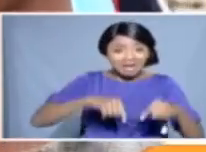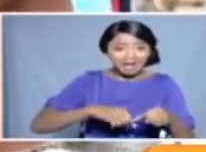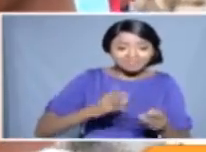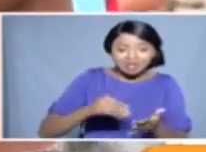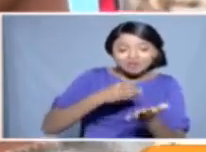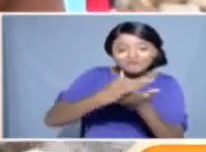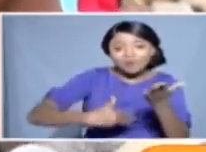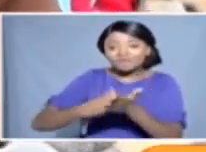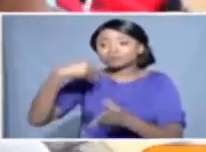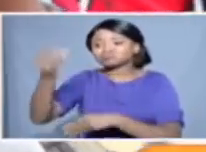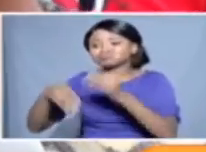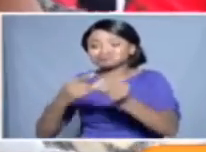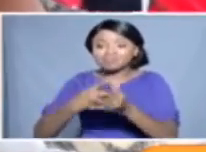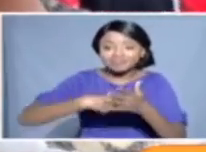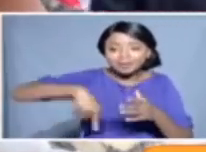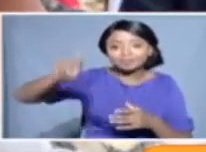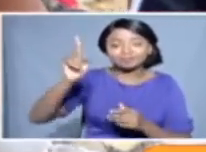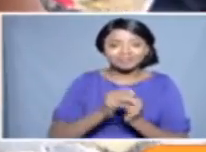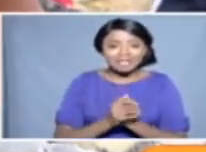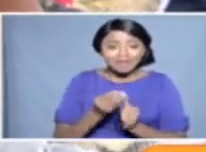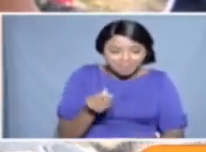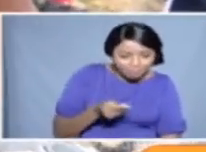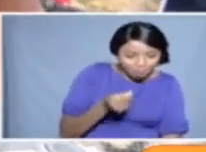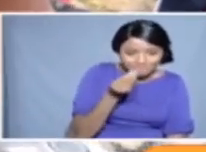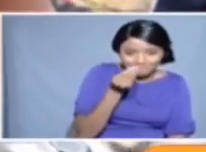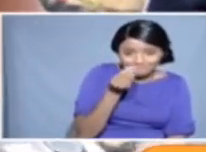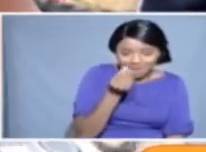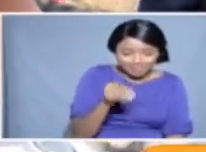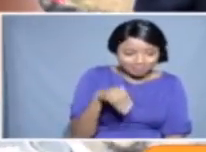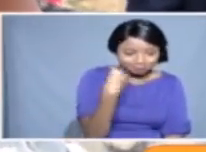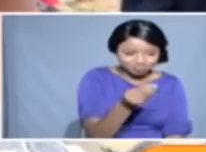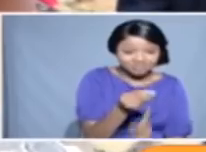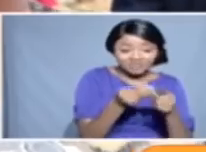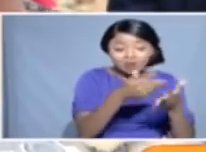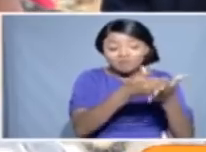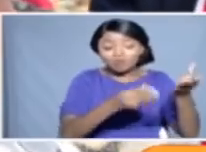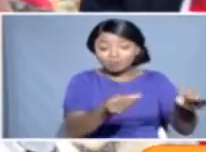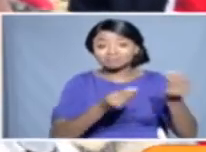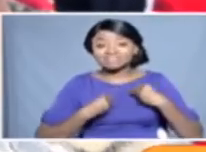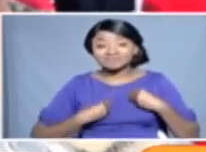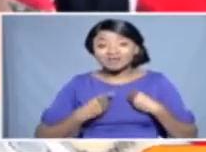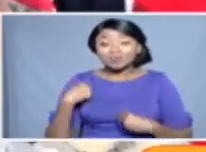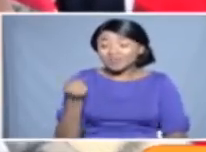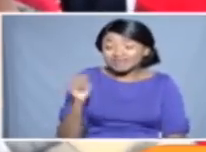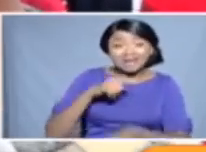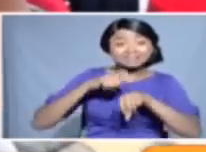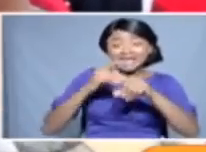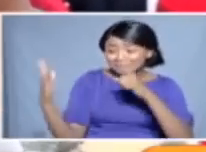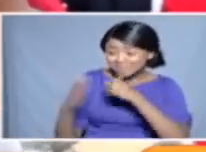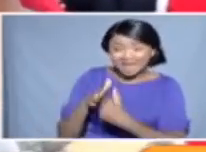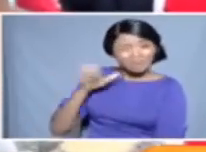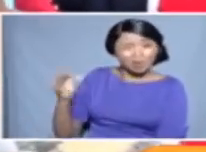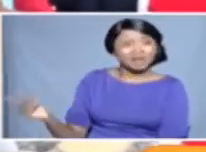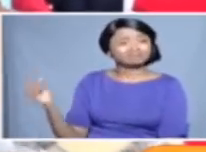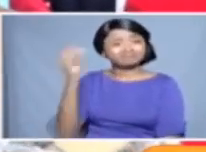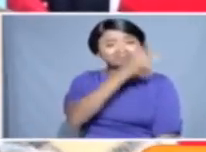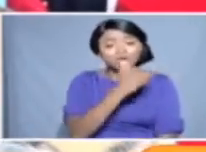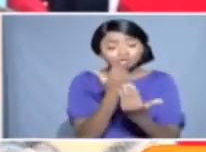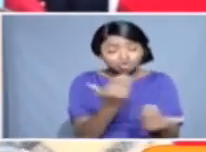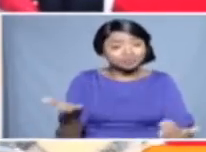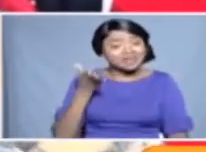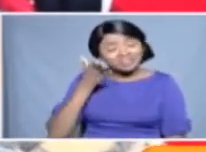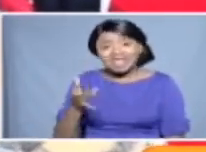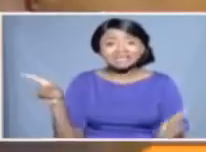forms, wanaenda. Wengine wanatoa pesa kidogo alafu wanapewa forms. Tumekaa hapa kutoka saa 3 hatujahudumiwa. Tuko na watoto wamepanga line